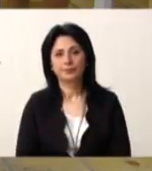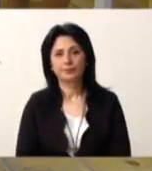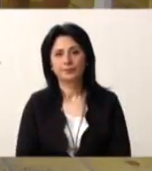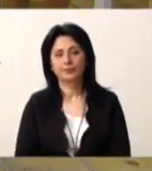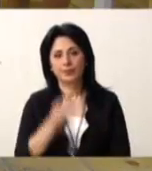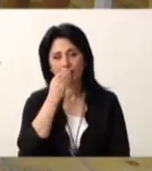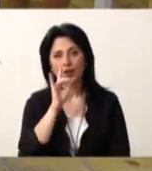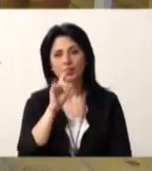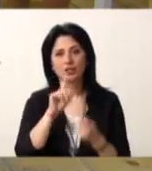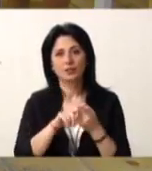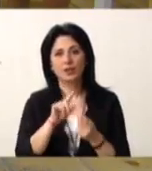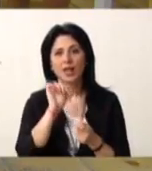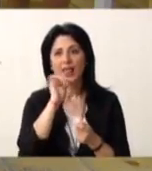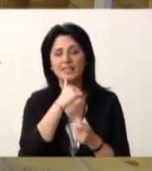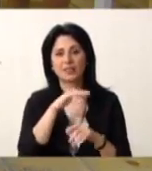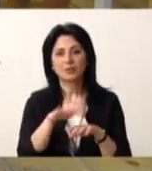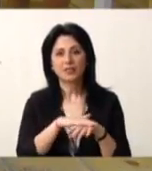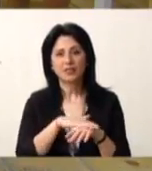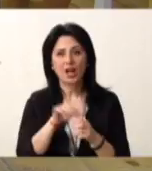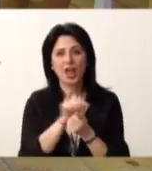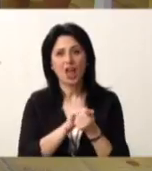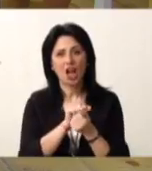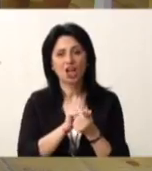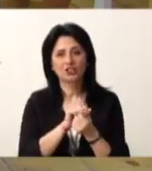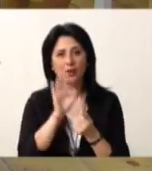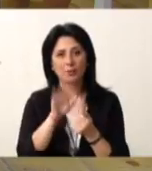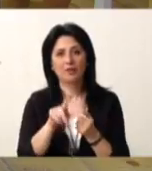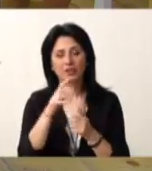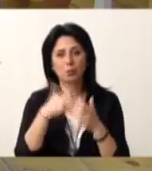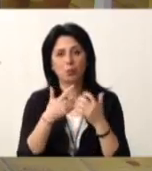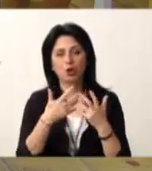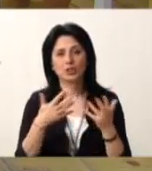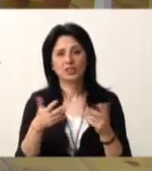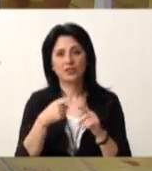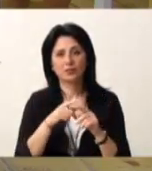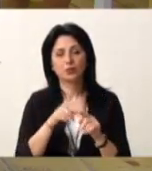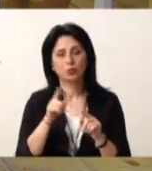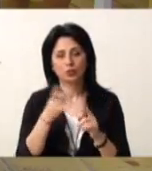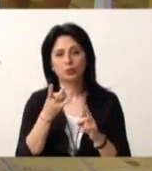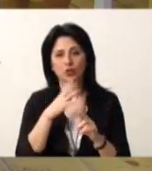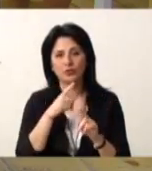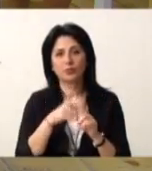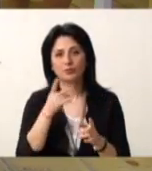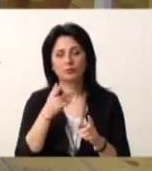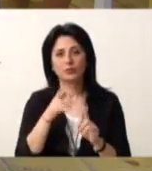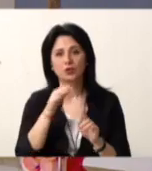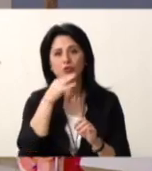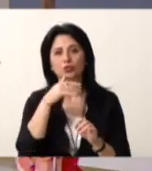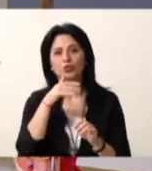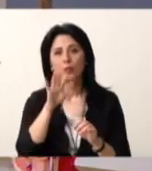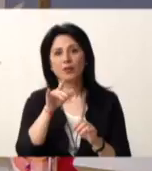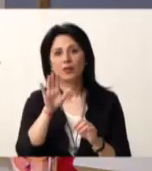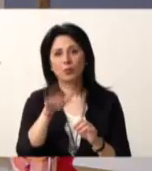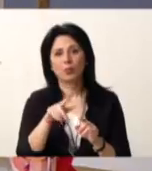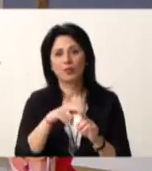სახეთ მიღებასაც შეეხება, ეზარება დიდ ხანს ღეჭვა, ამიტომ უწევთ მაინც ბოსტნეული ჩარცელულოზა შეიძლება საფრთხო მცენარე უჯრედის, რომელიც